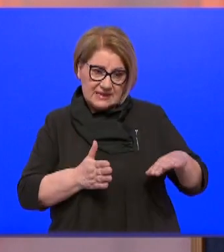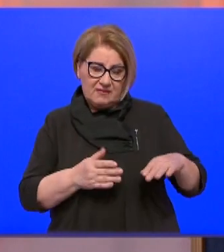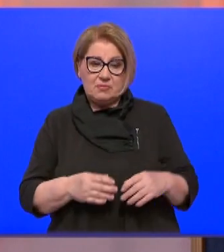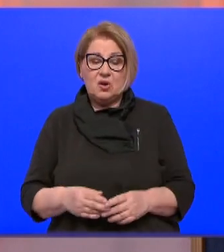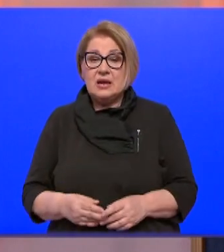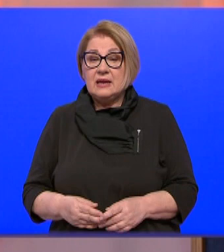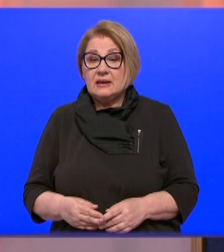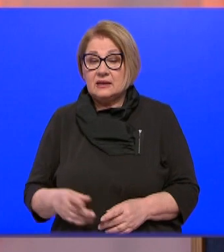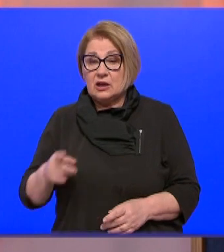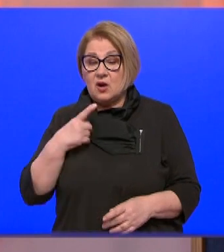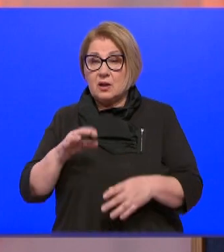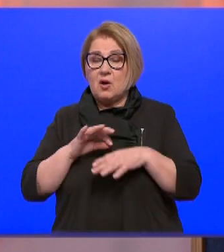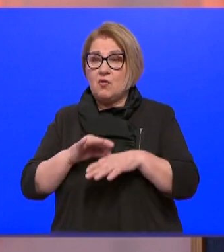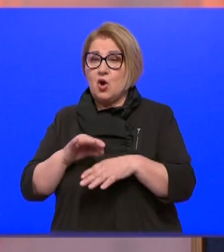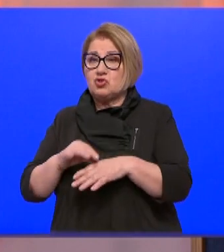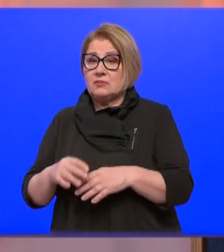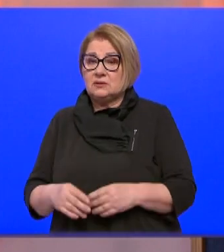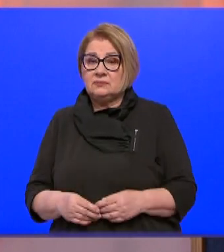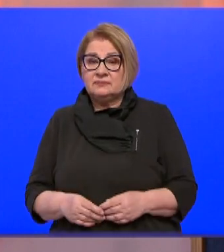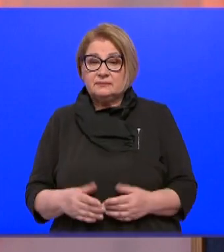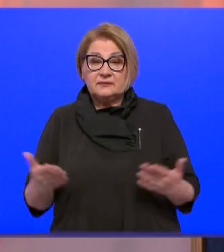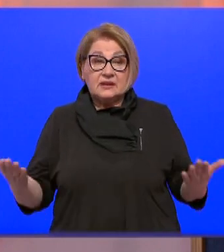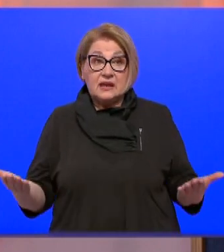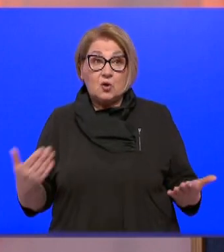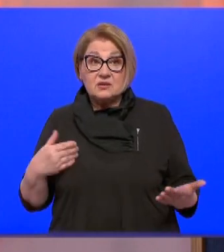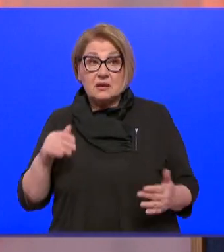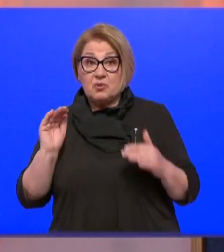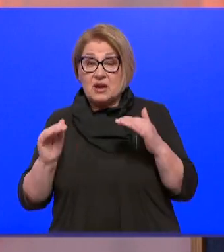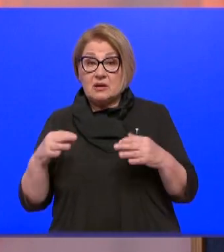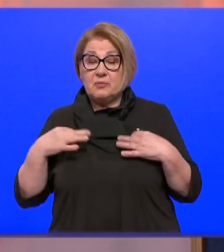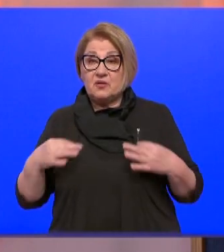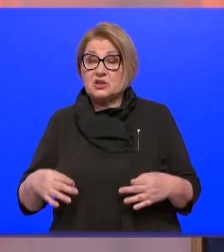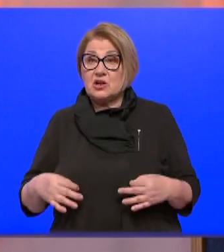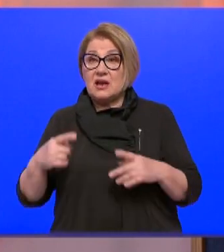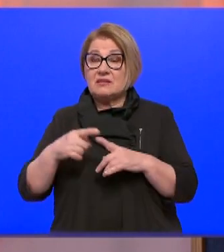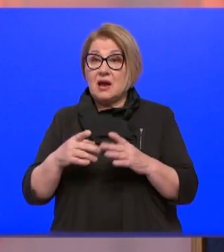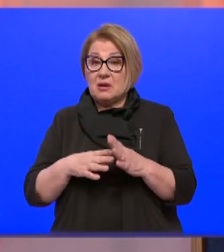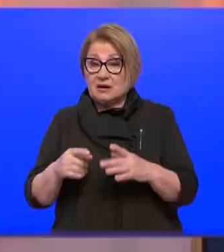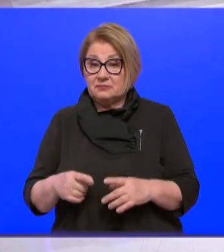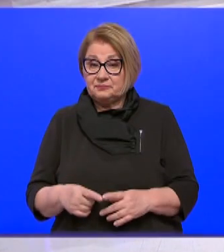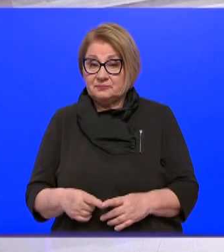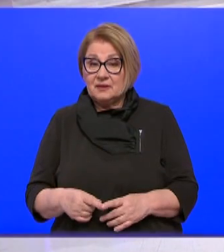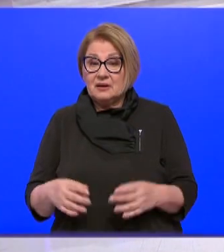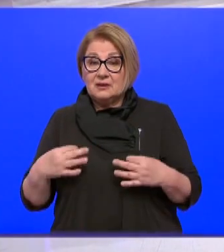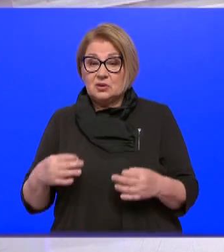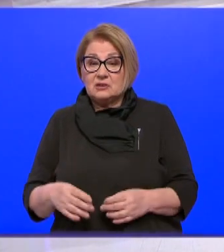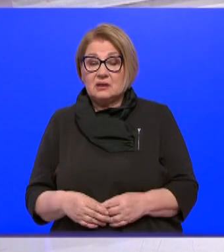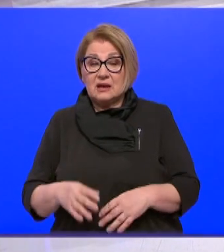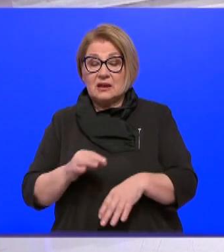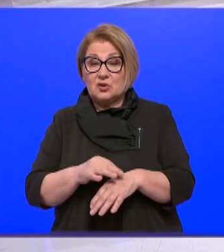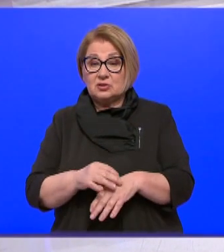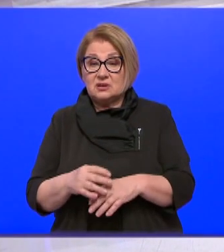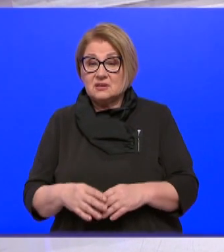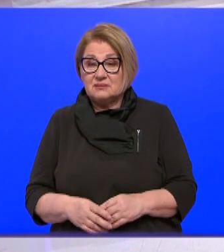govorimo o liderima, o vođama, gdje god da se pojavi profesorica Tamara, ja sad stalno govorim profesorica, sad je doktorica, ali